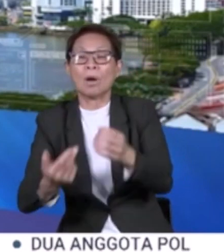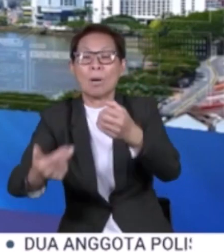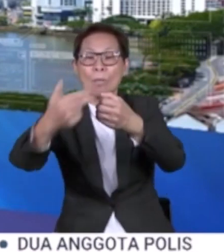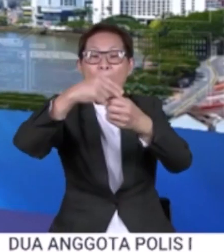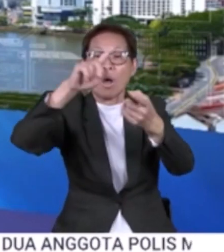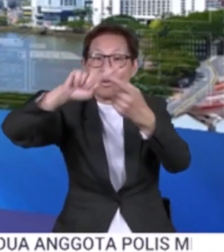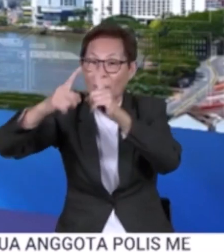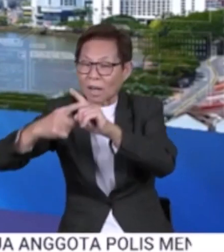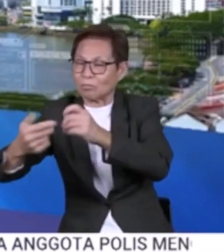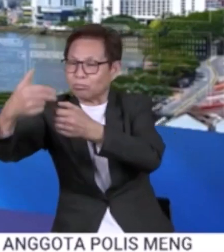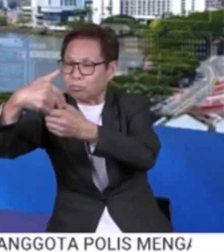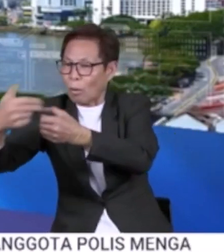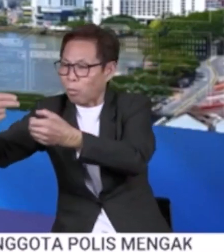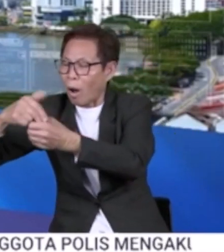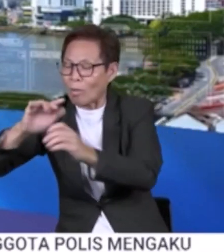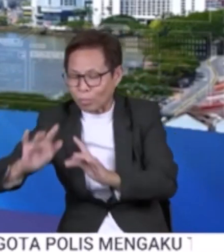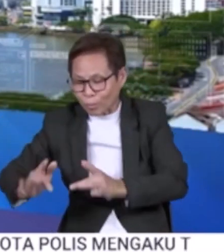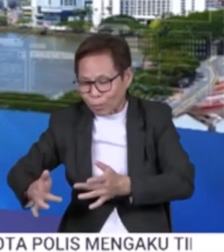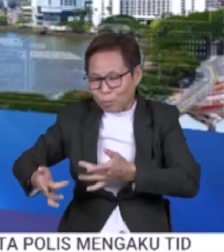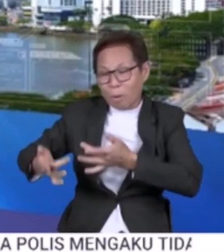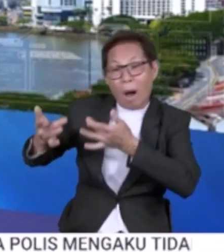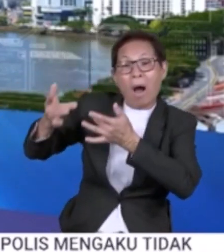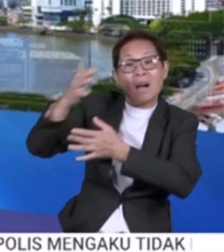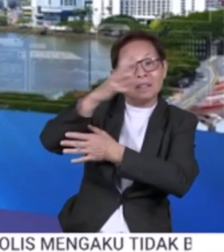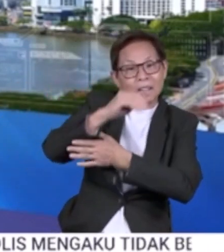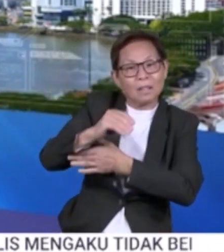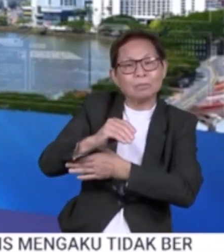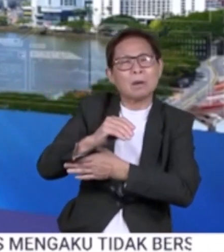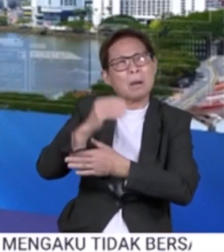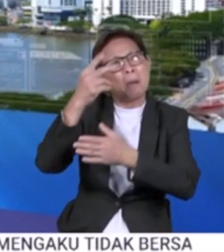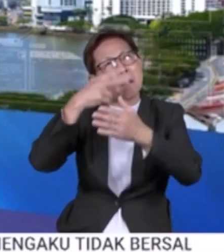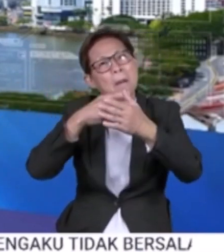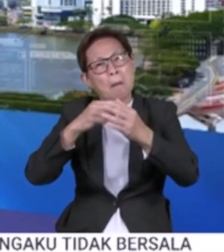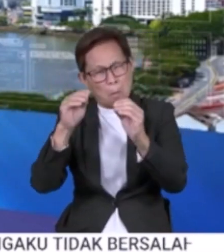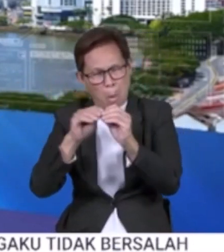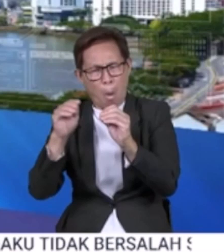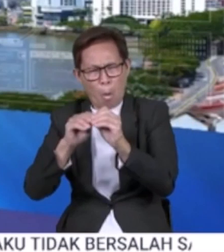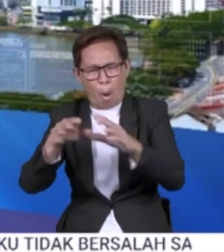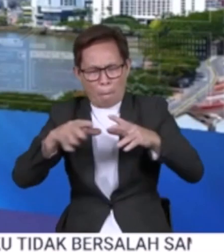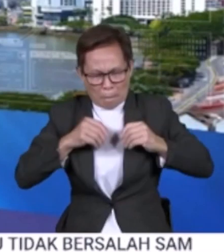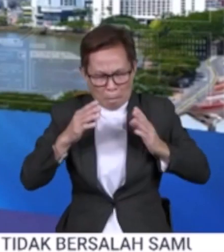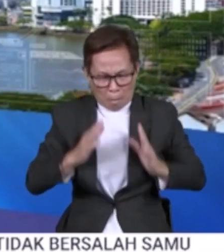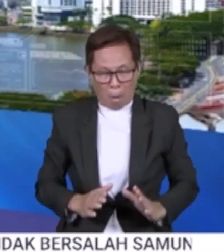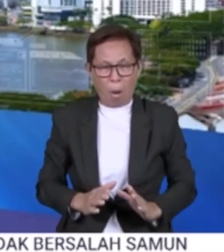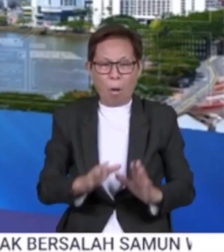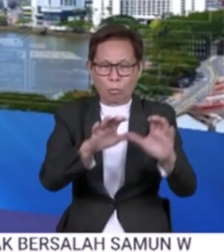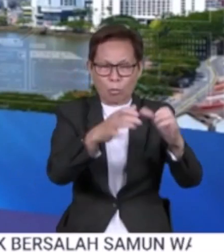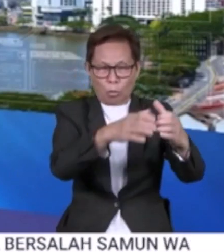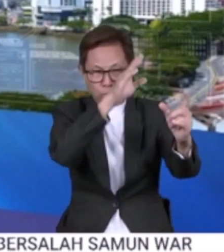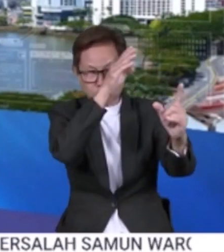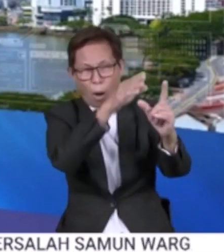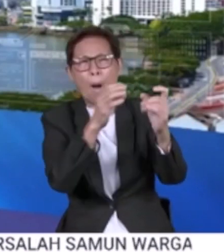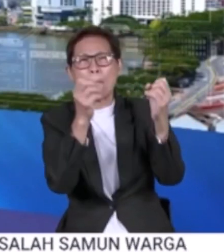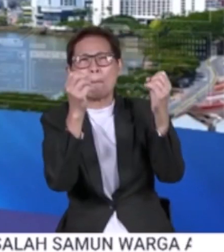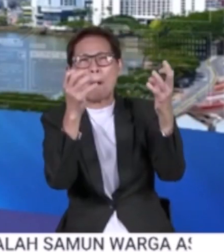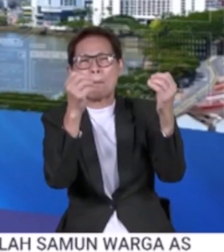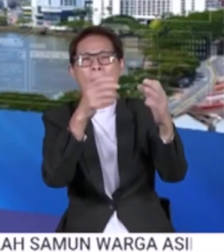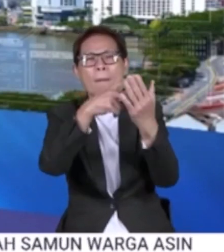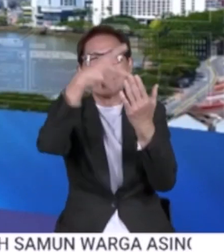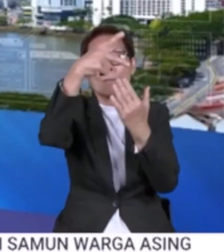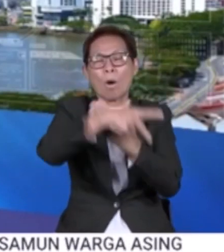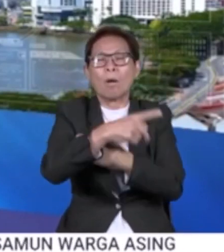srawatkan strategi akan meringankan beban selain menjangkau Lebih ramai penerima yang merupakan golongan dasar bagi